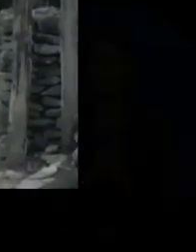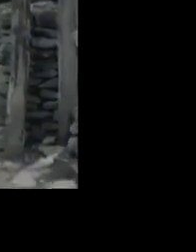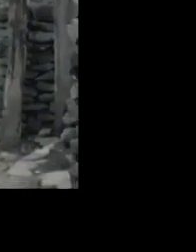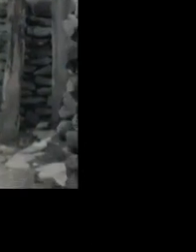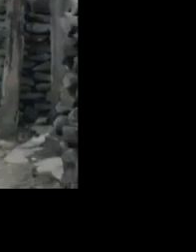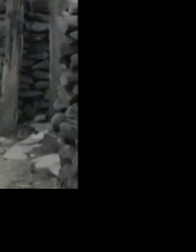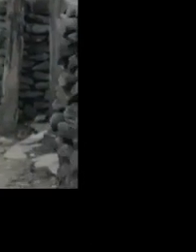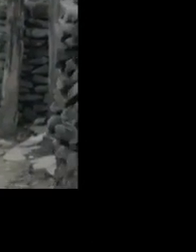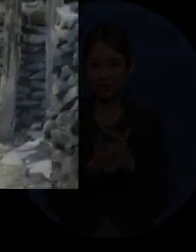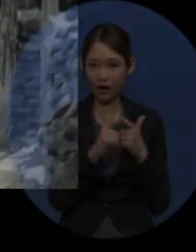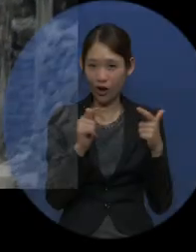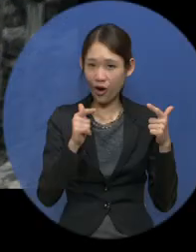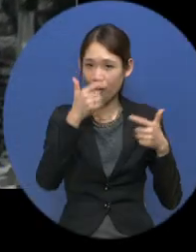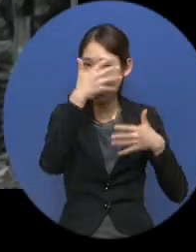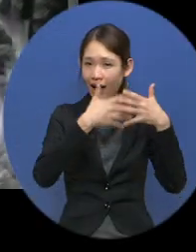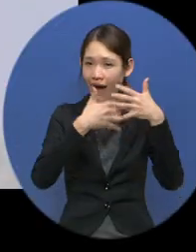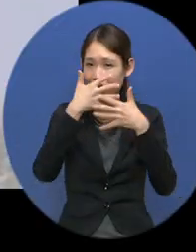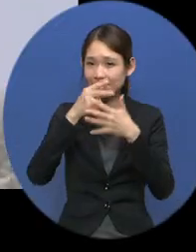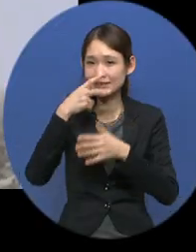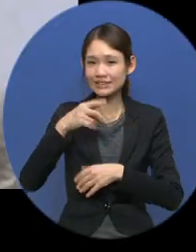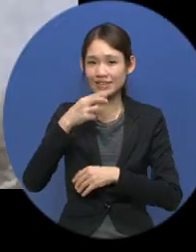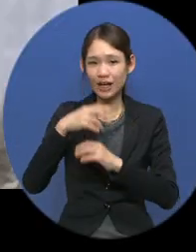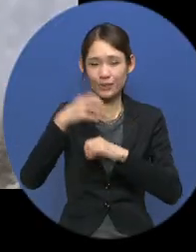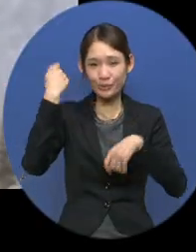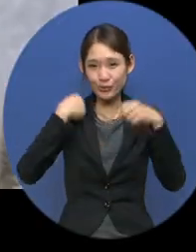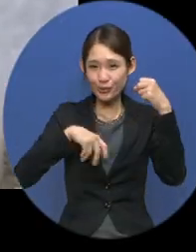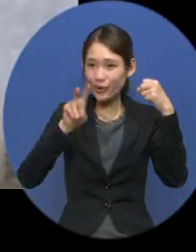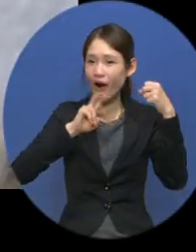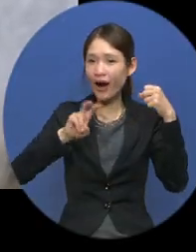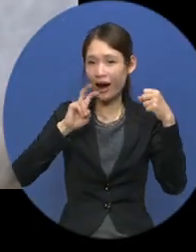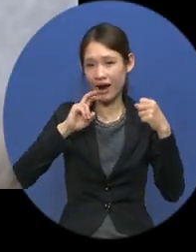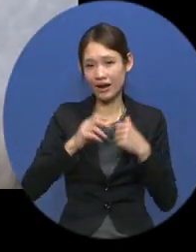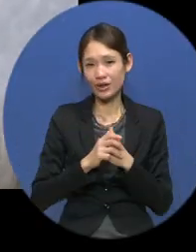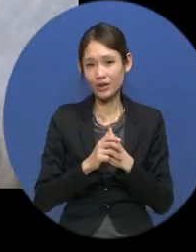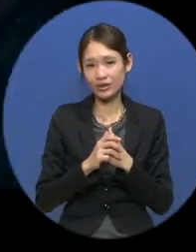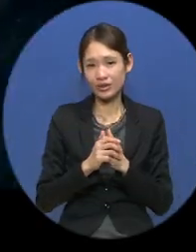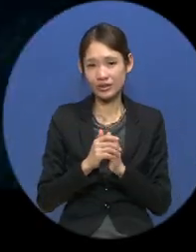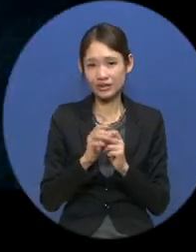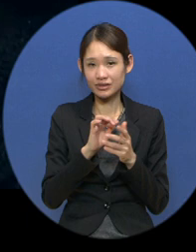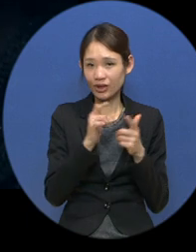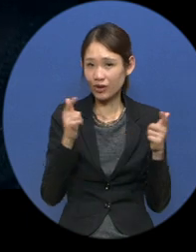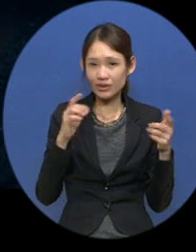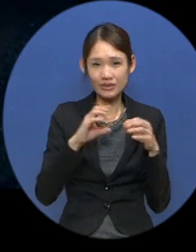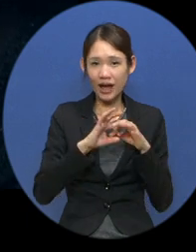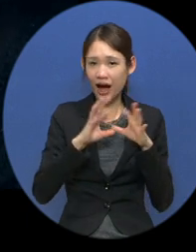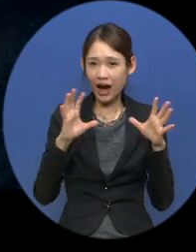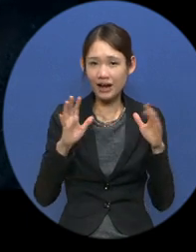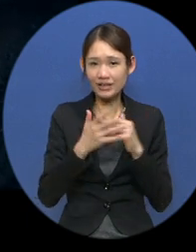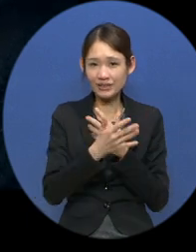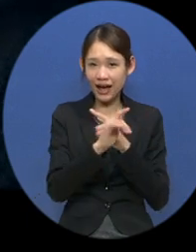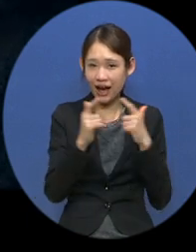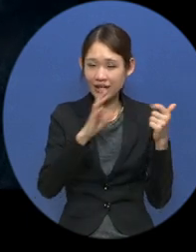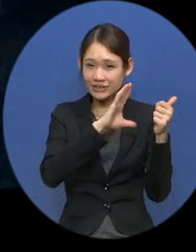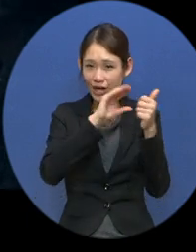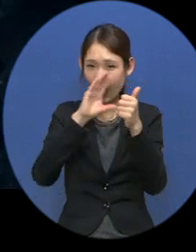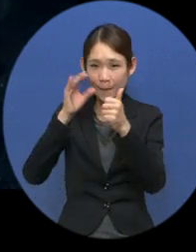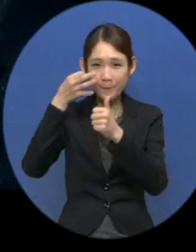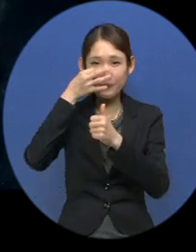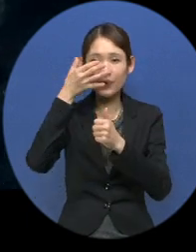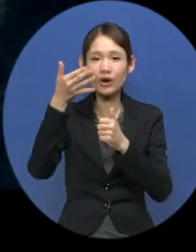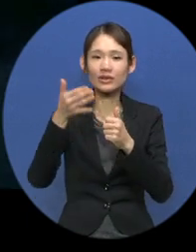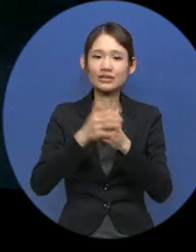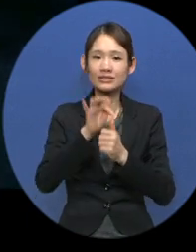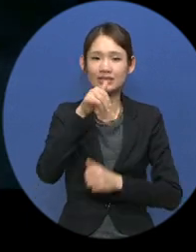다수의 영화와 드라마 그리고 뮤지컬까지 장래에 고애받지 않고 다양한 연기 스펙트럼을 보여주고